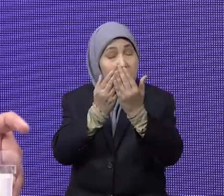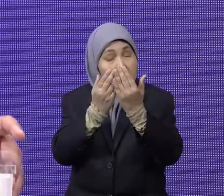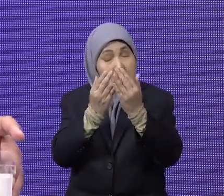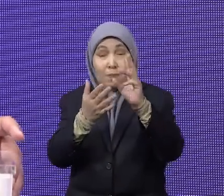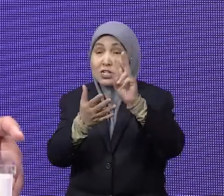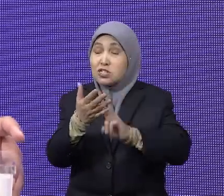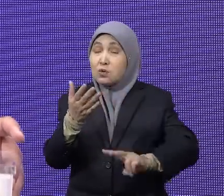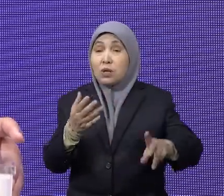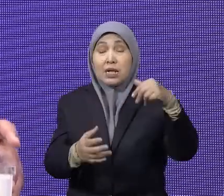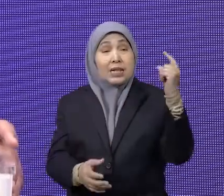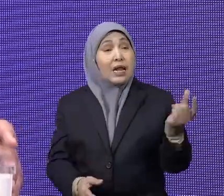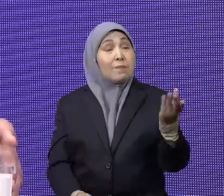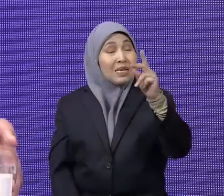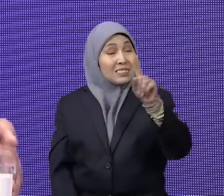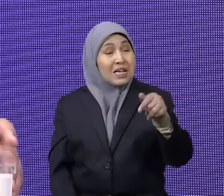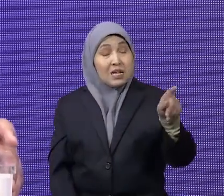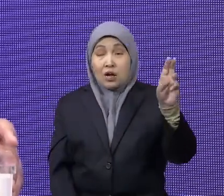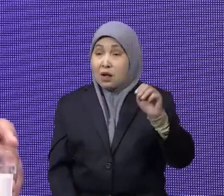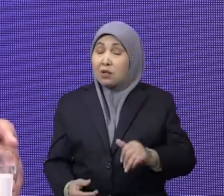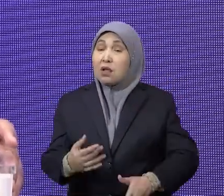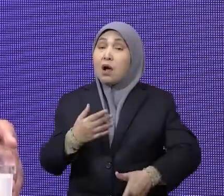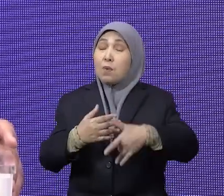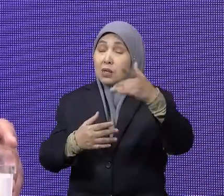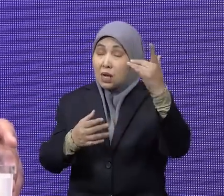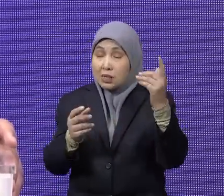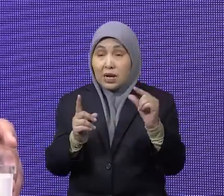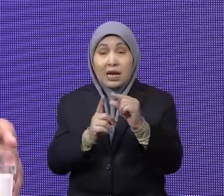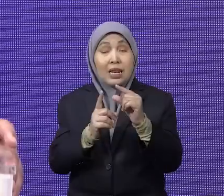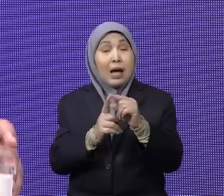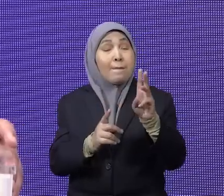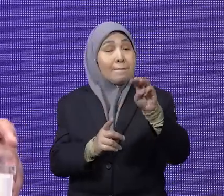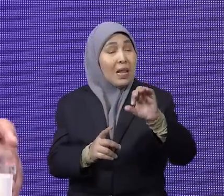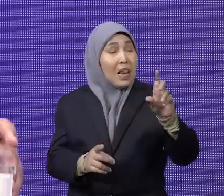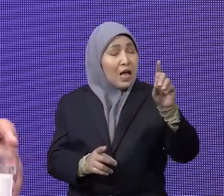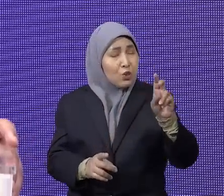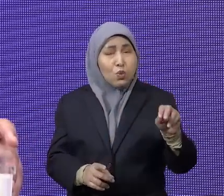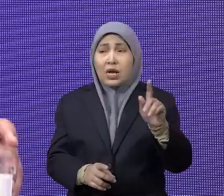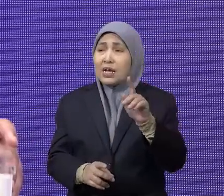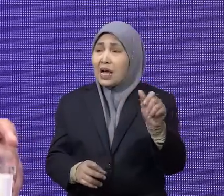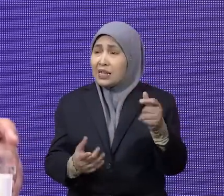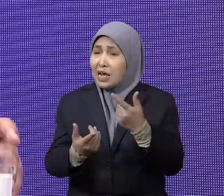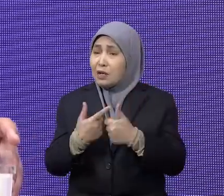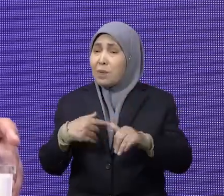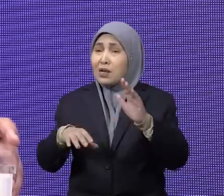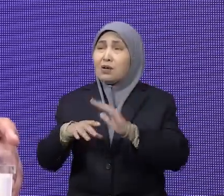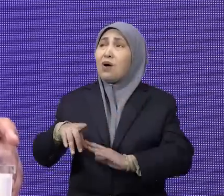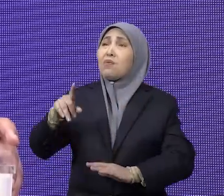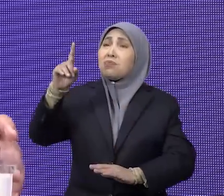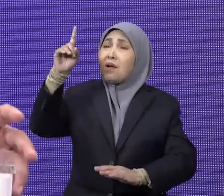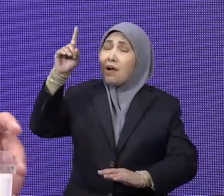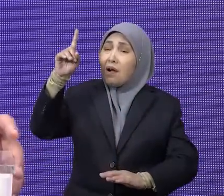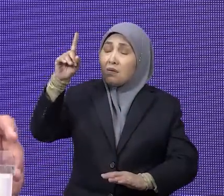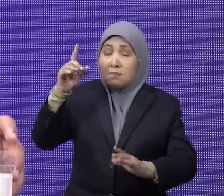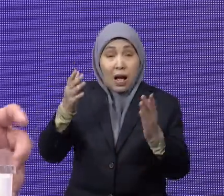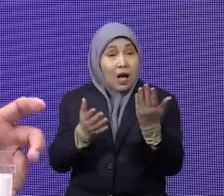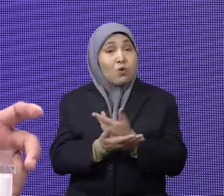Nabi Zakaria sebentar tadi, didahulukan kalimah milladunka yang bermaksud daripada sisimu engkau ya Allah.